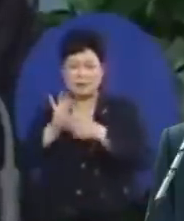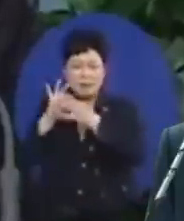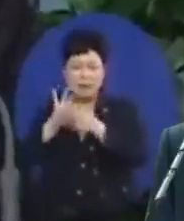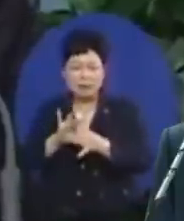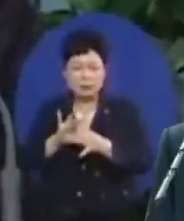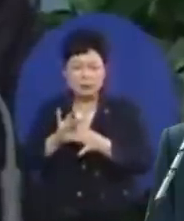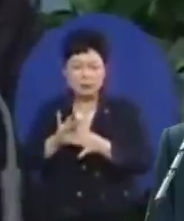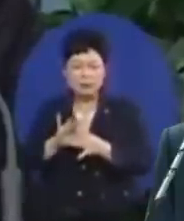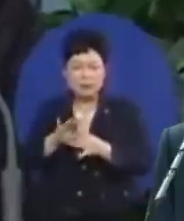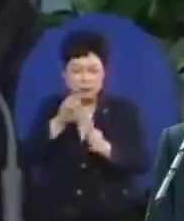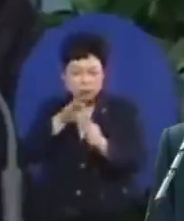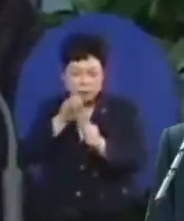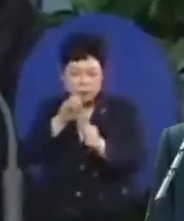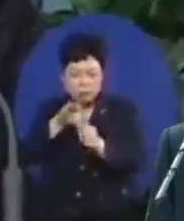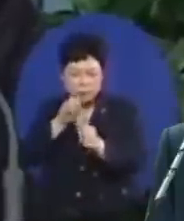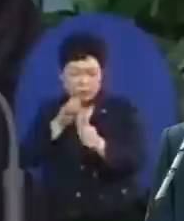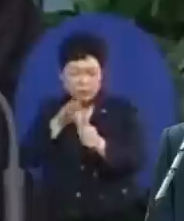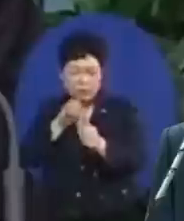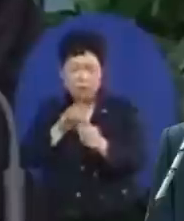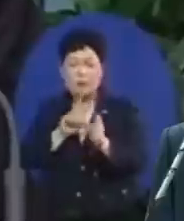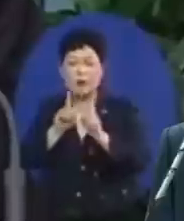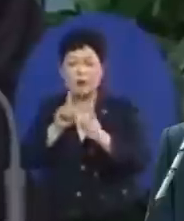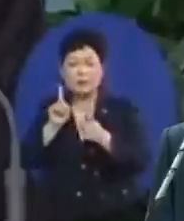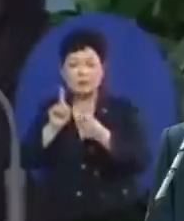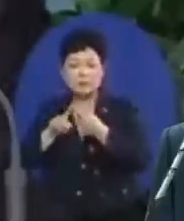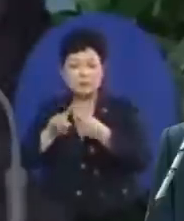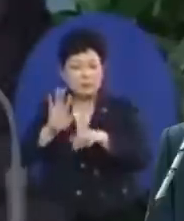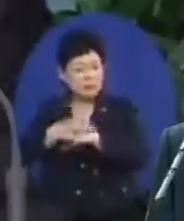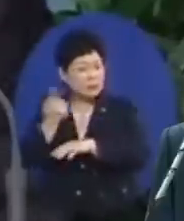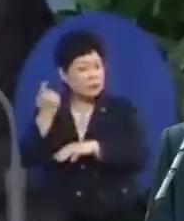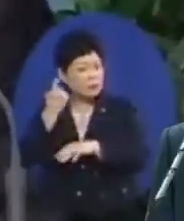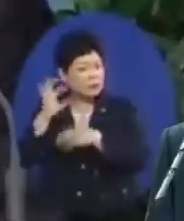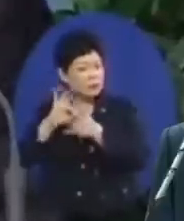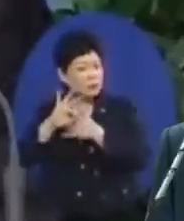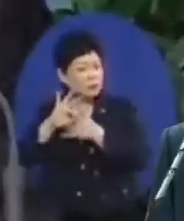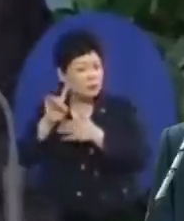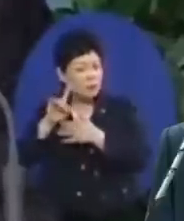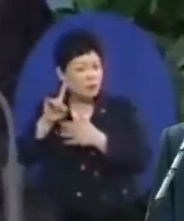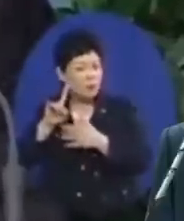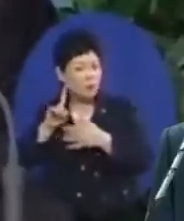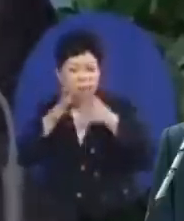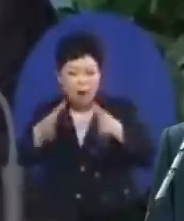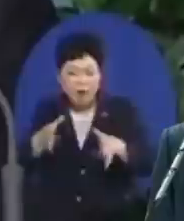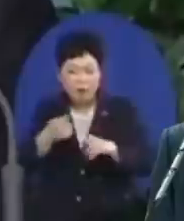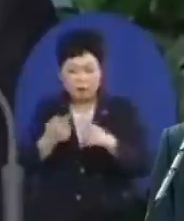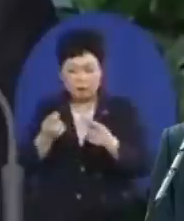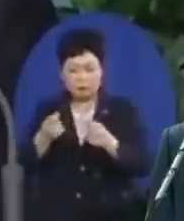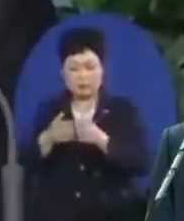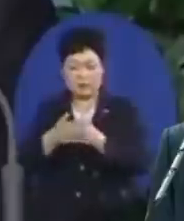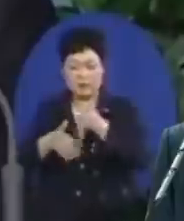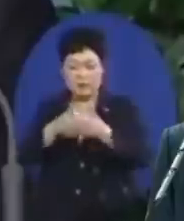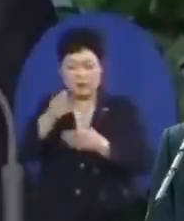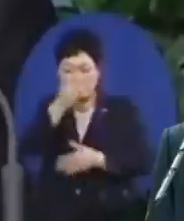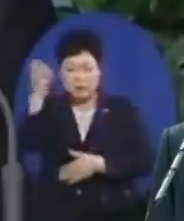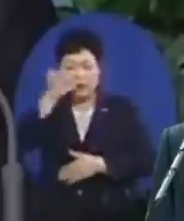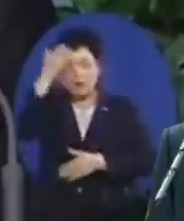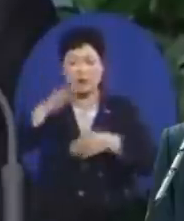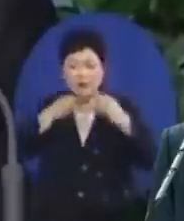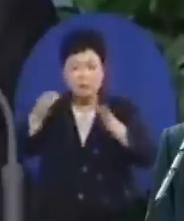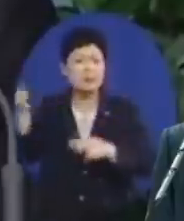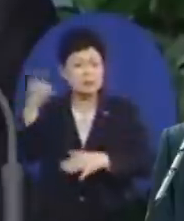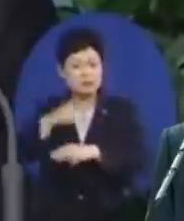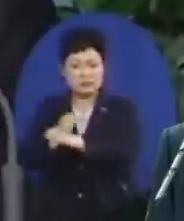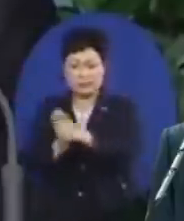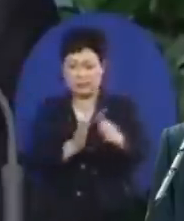끊임없이 여러분에게 소곤거리고 속삭거립니다. 잘못 들으면 큰일 나는 것입니다. 하나님의 성령의 음성을